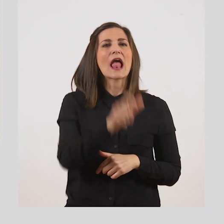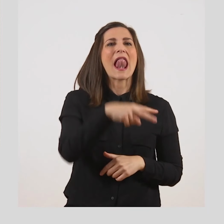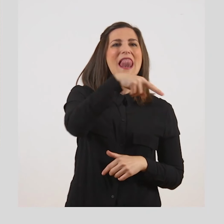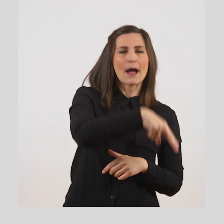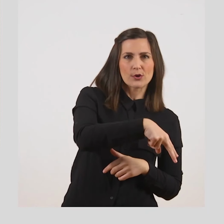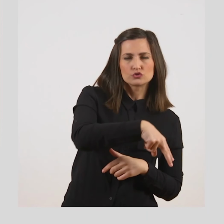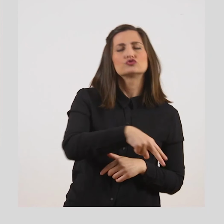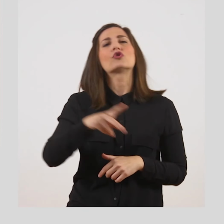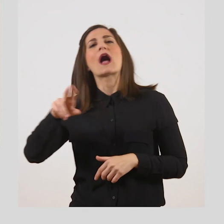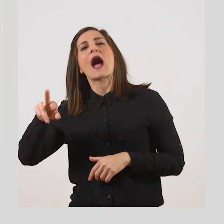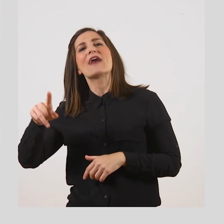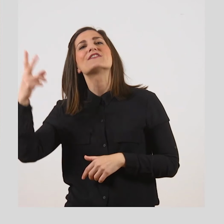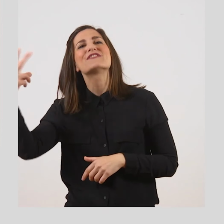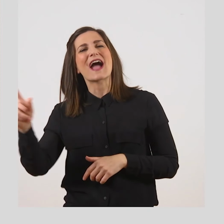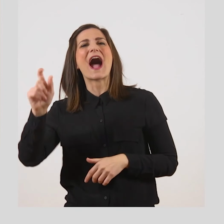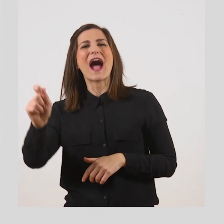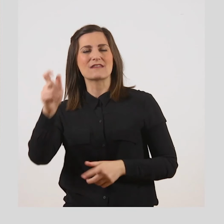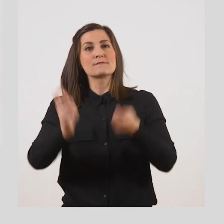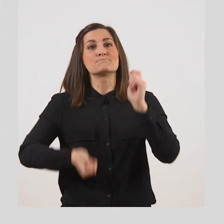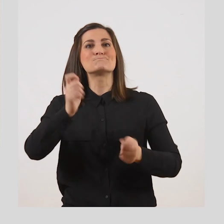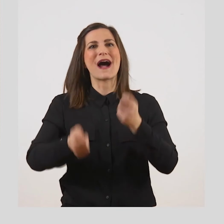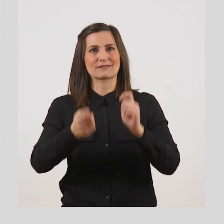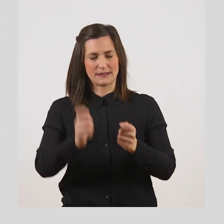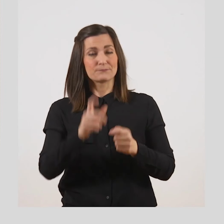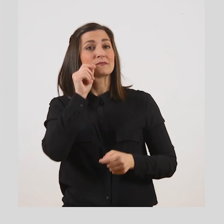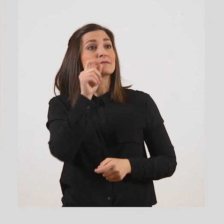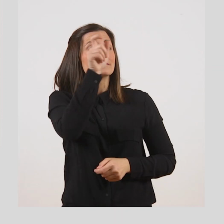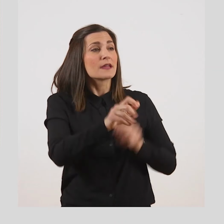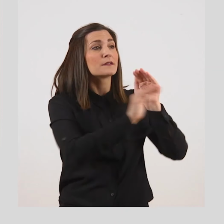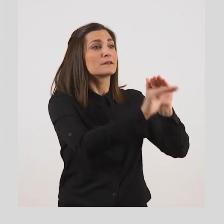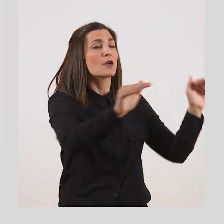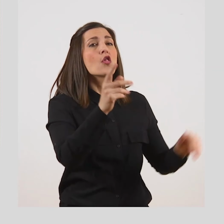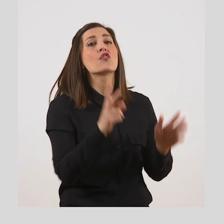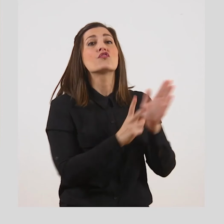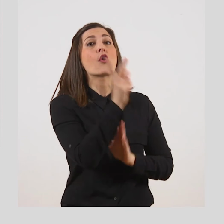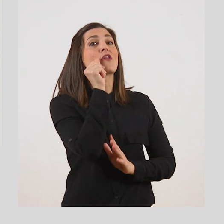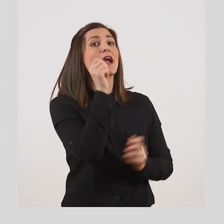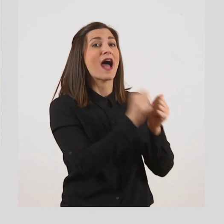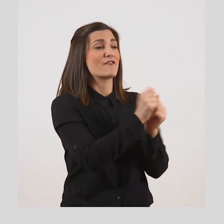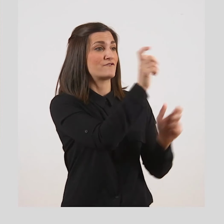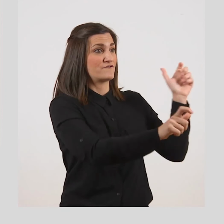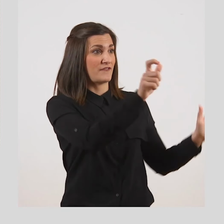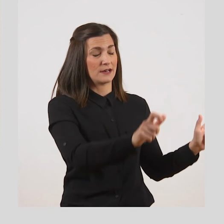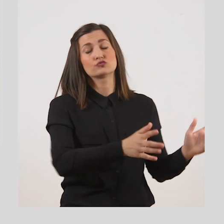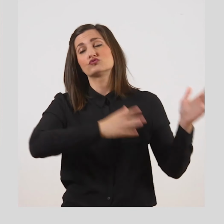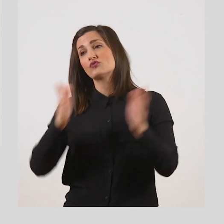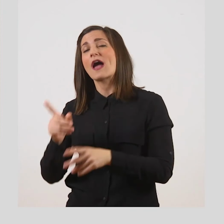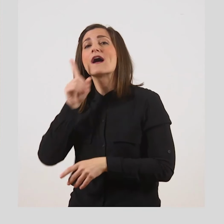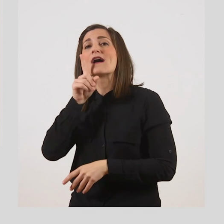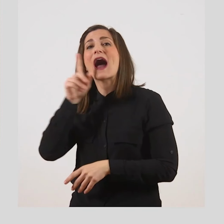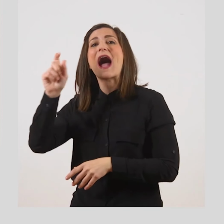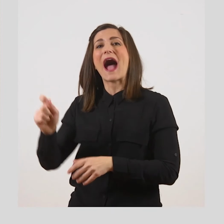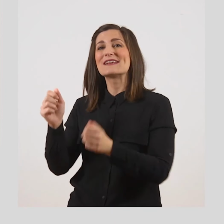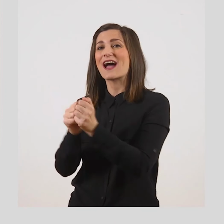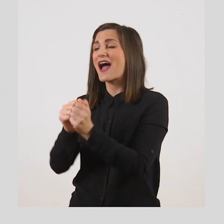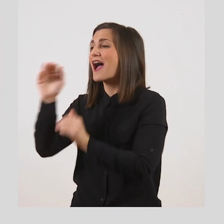Λάμπρος κάνει πάρτι μαζί με την αδελφή του την Άννα. Εκείνος καλεί 12 φίλους του και η Άννα 9 φίλες της. Πόσα παιδιά είναι